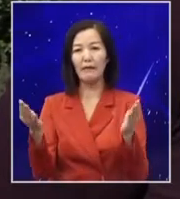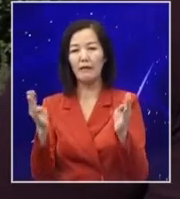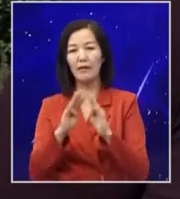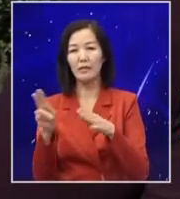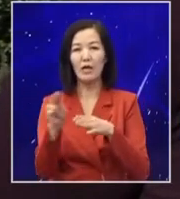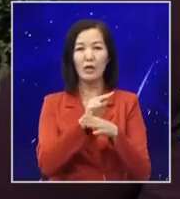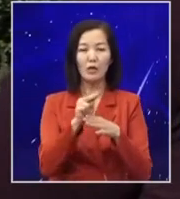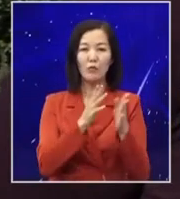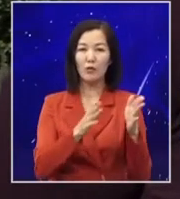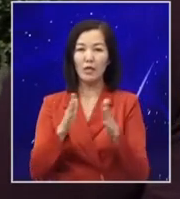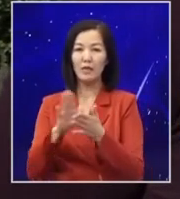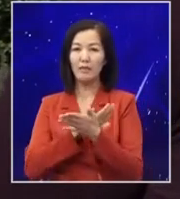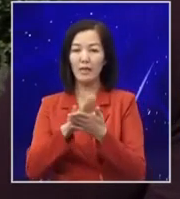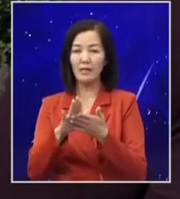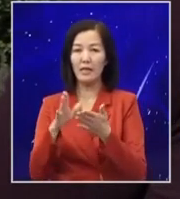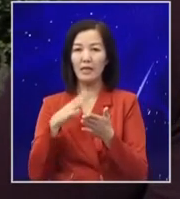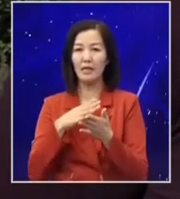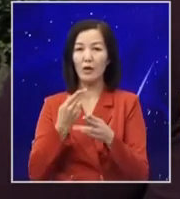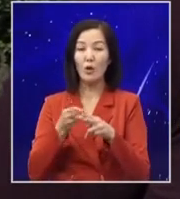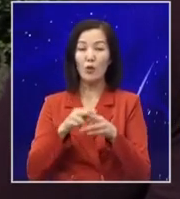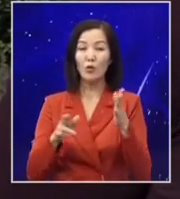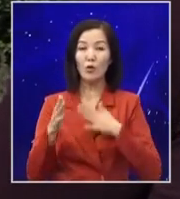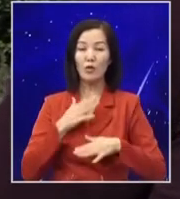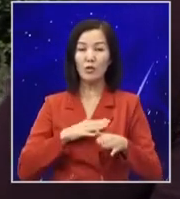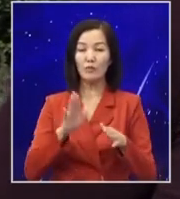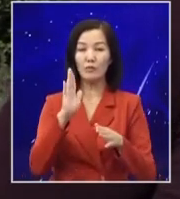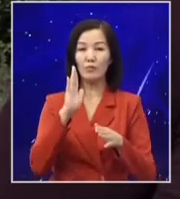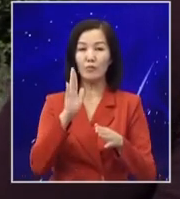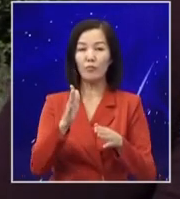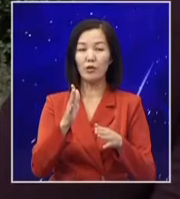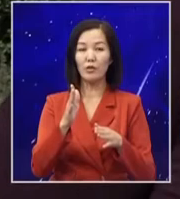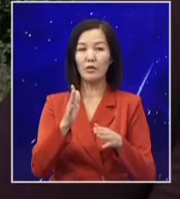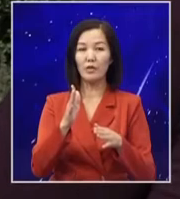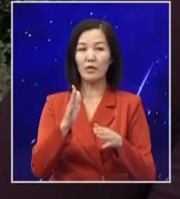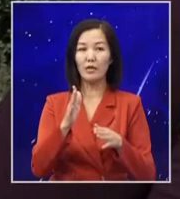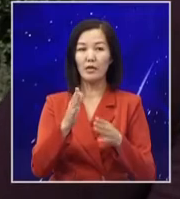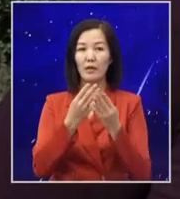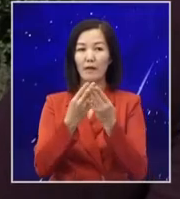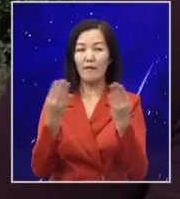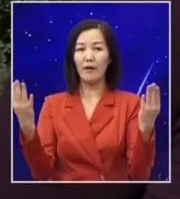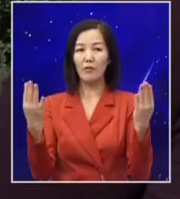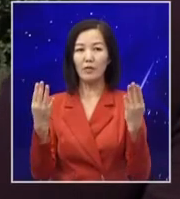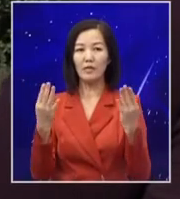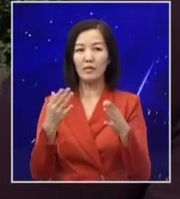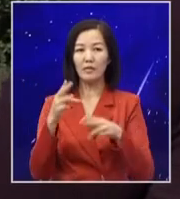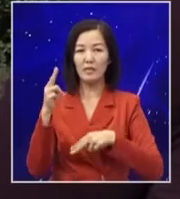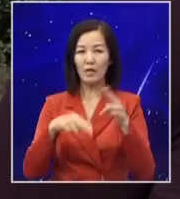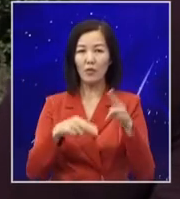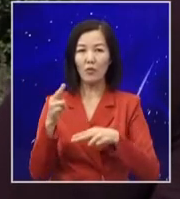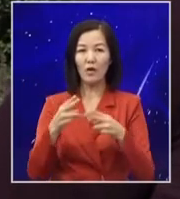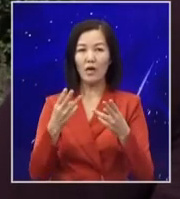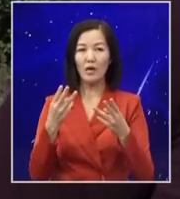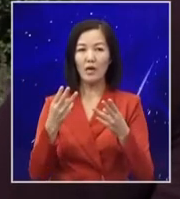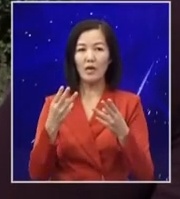кішігірім ремонт жасап дегендей өзіміз ризамыз. Енді болашақта бұйырса осы воротасын салуға сондай бір